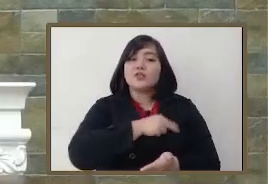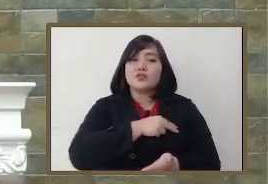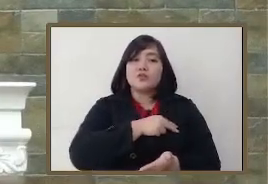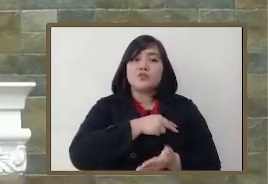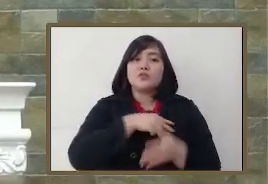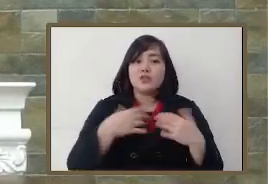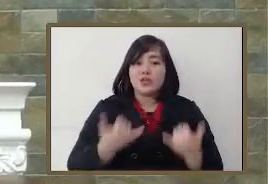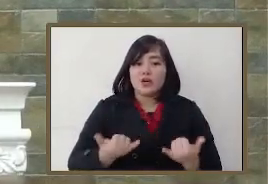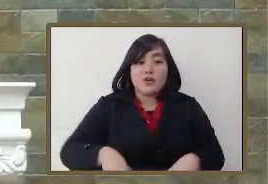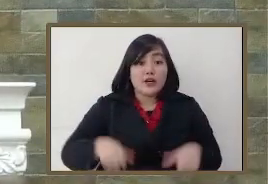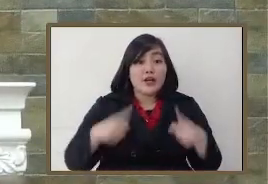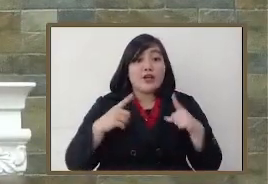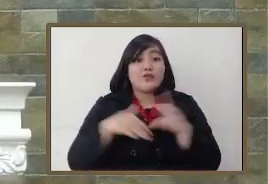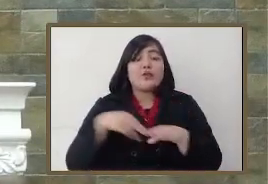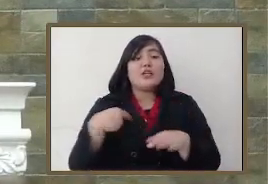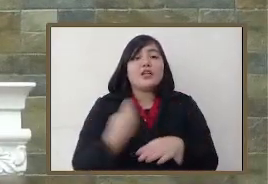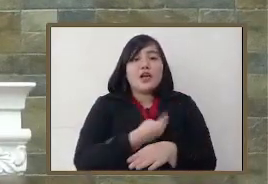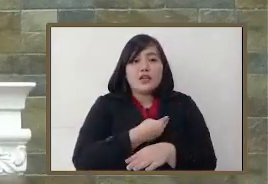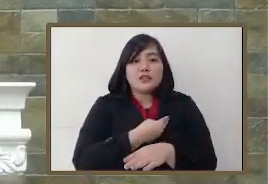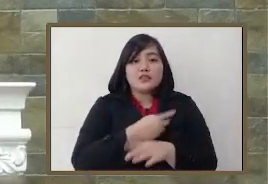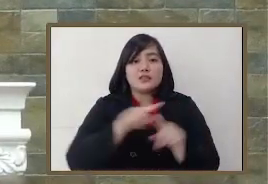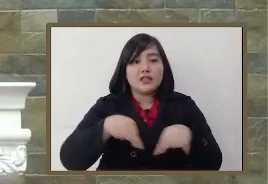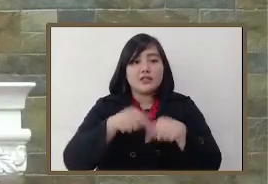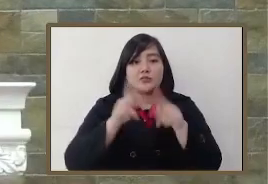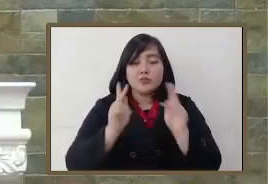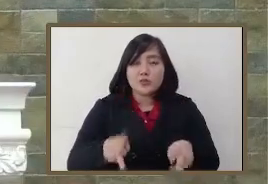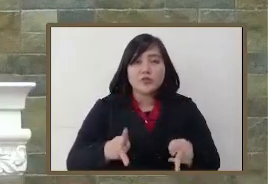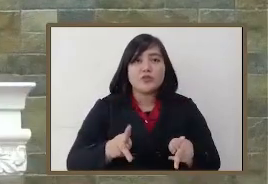bilang isang tao para